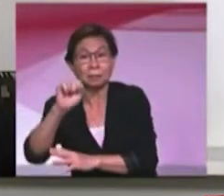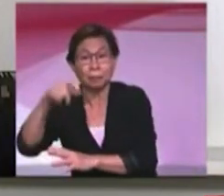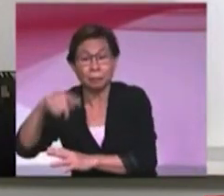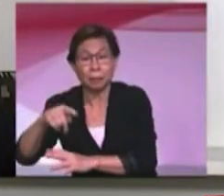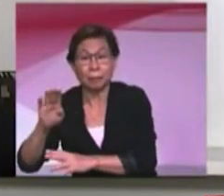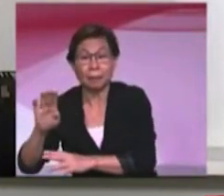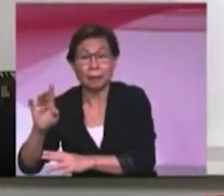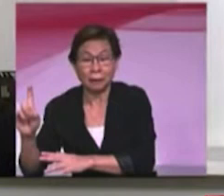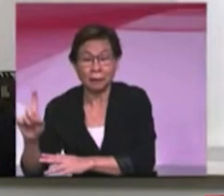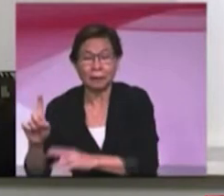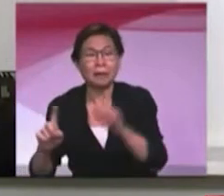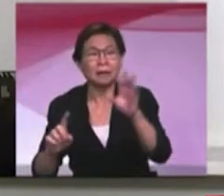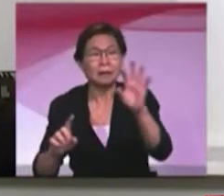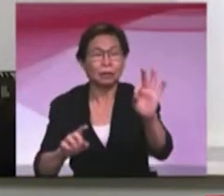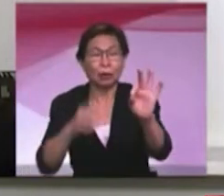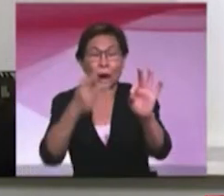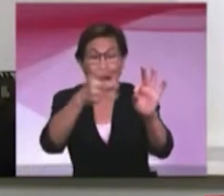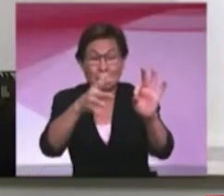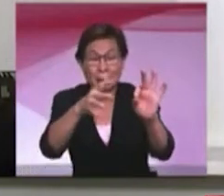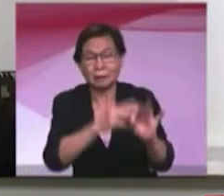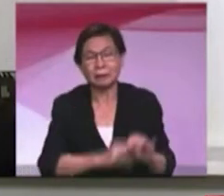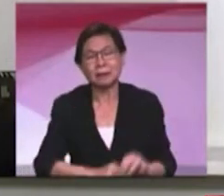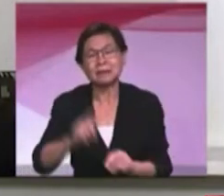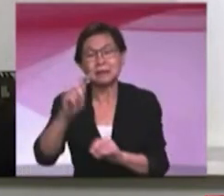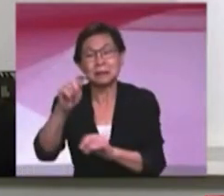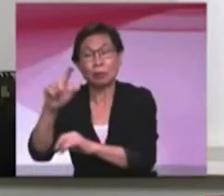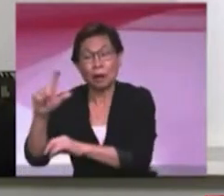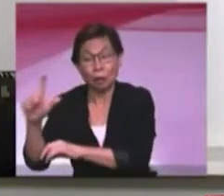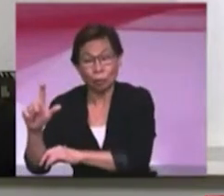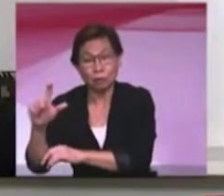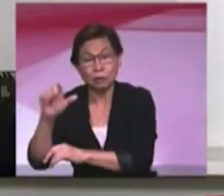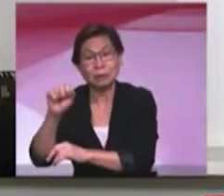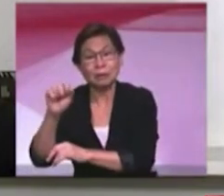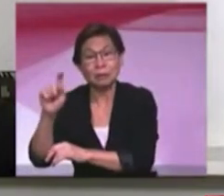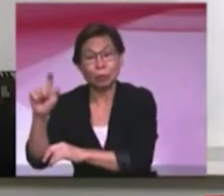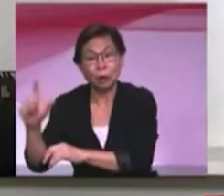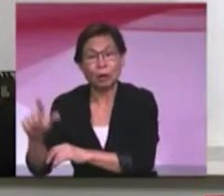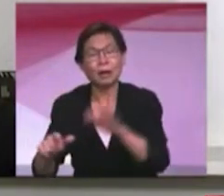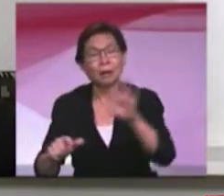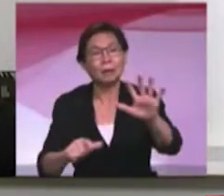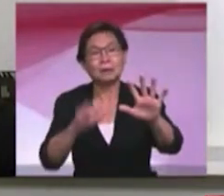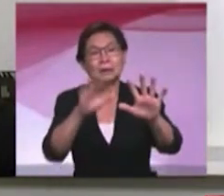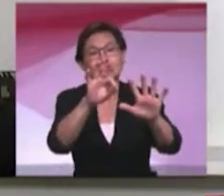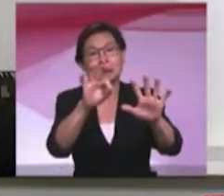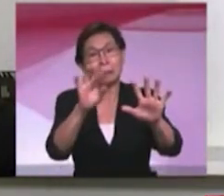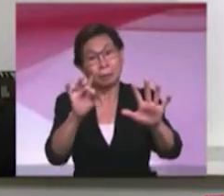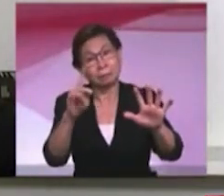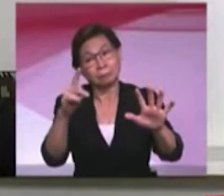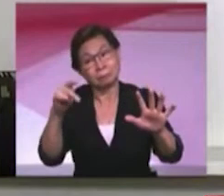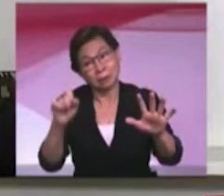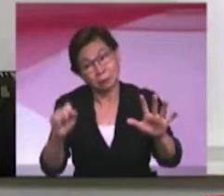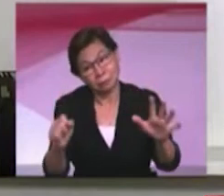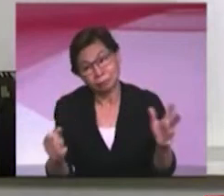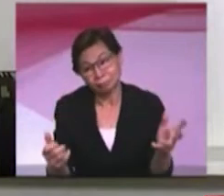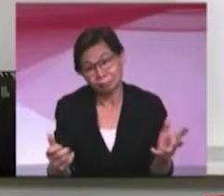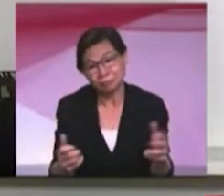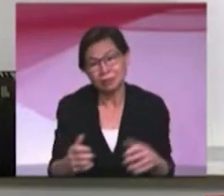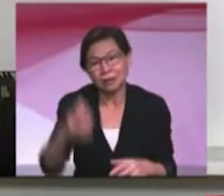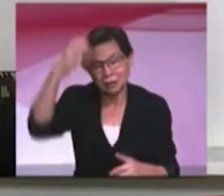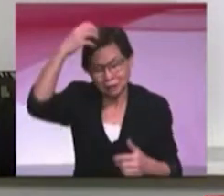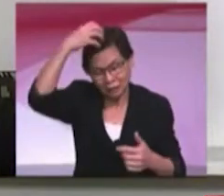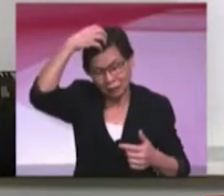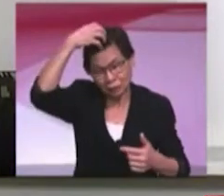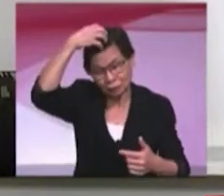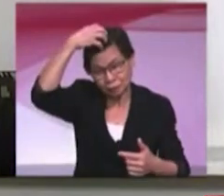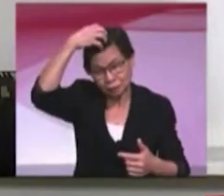sebanyak 915 kes dan Timur Laut sebanyak 598 kes.